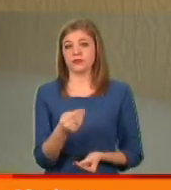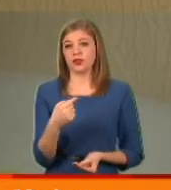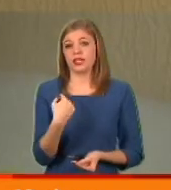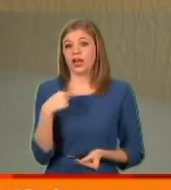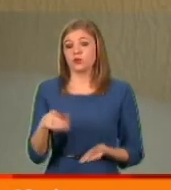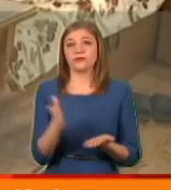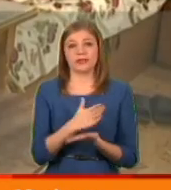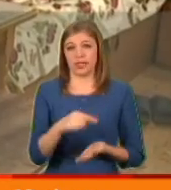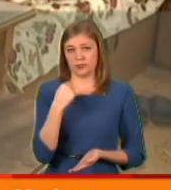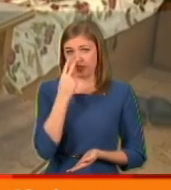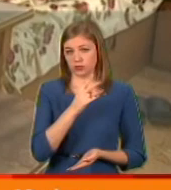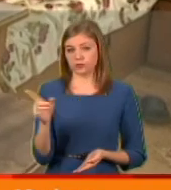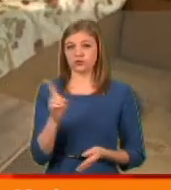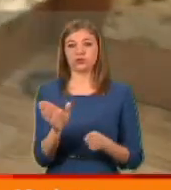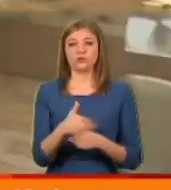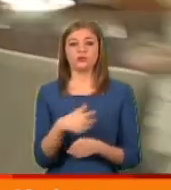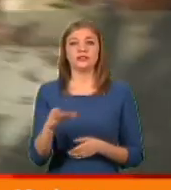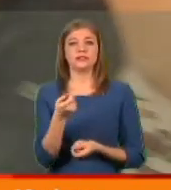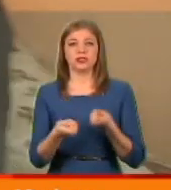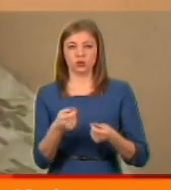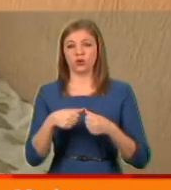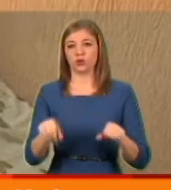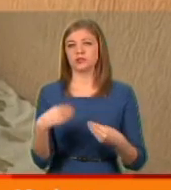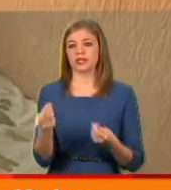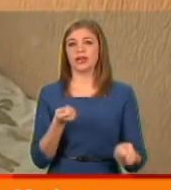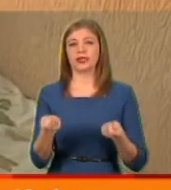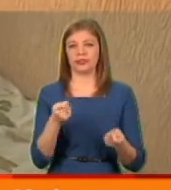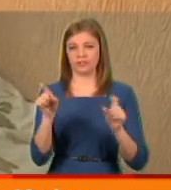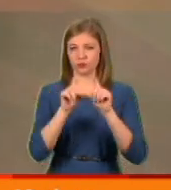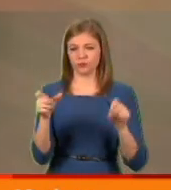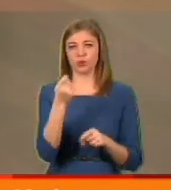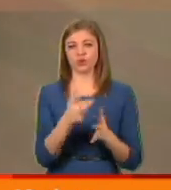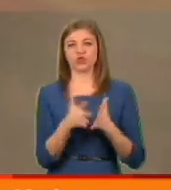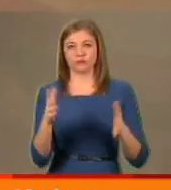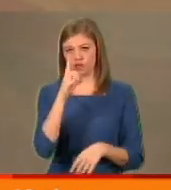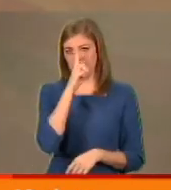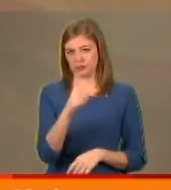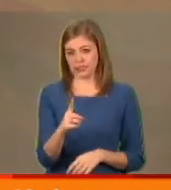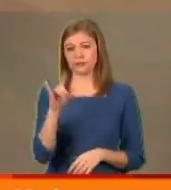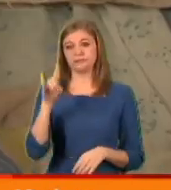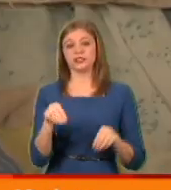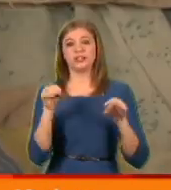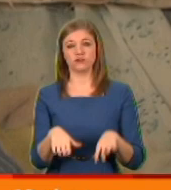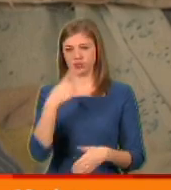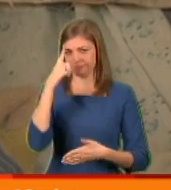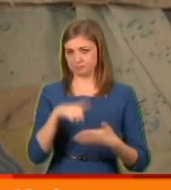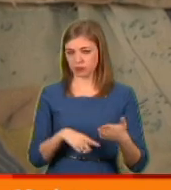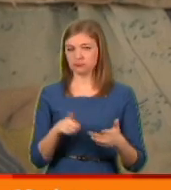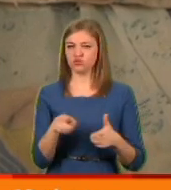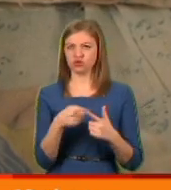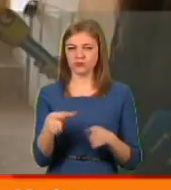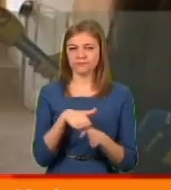тут взагалі не було. Аби усунути всі недоліки, комісія дала керівництву установи трохи більше, ніж місяць. Вікна вирішили переконатися,